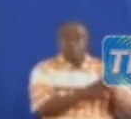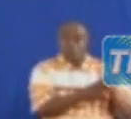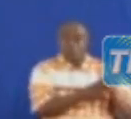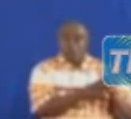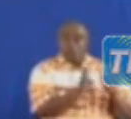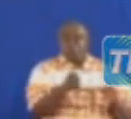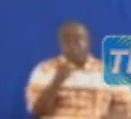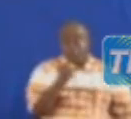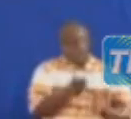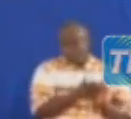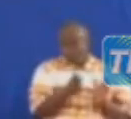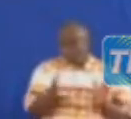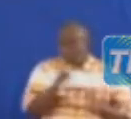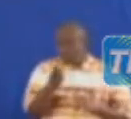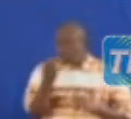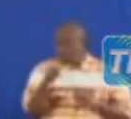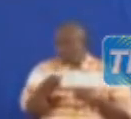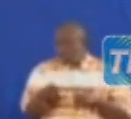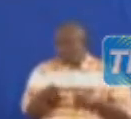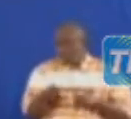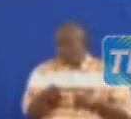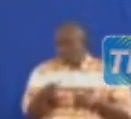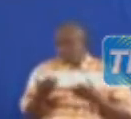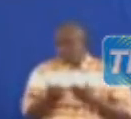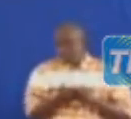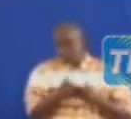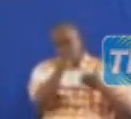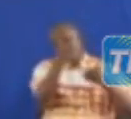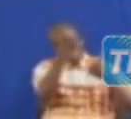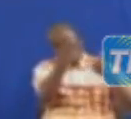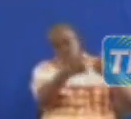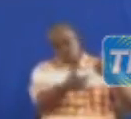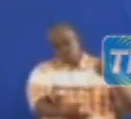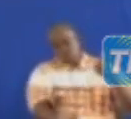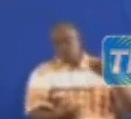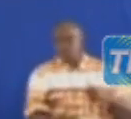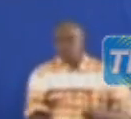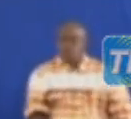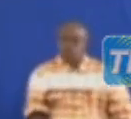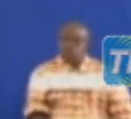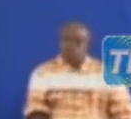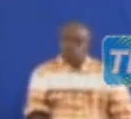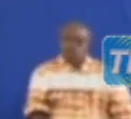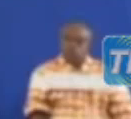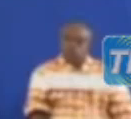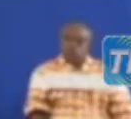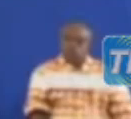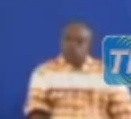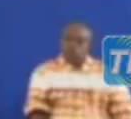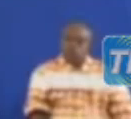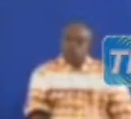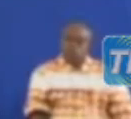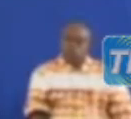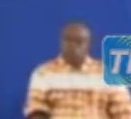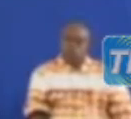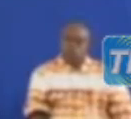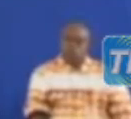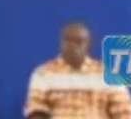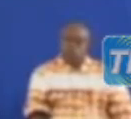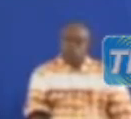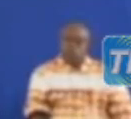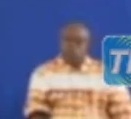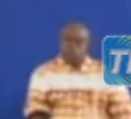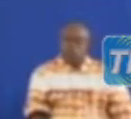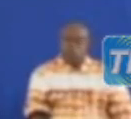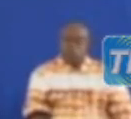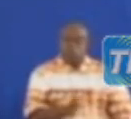hadi Februari 2023 ni kama ifuatavyo. Mheshimiwa Spika, katika mwaka wa